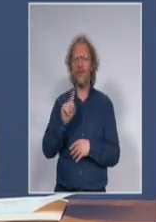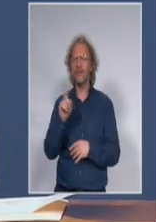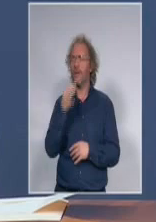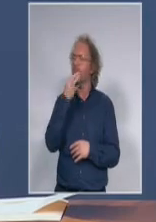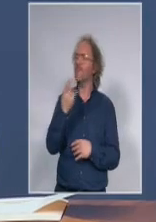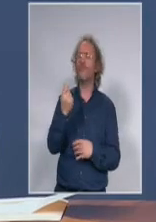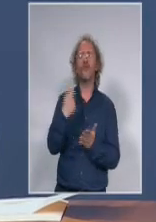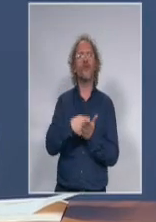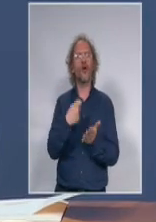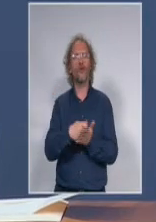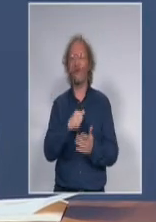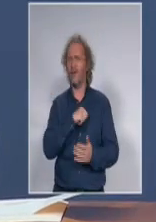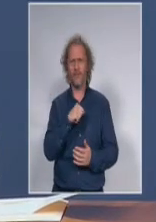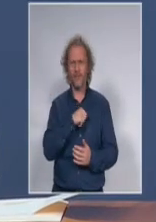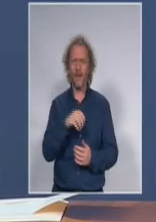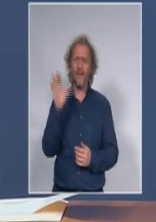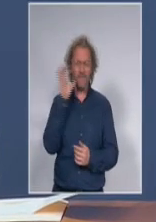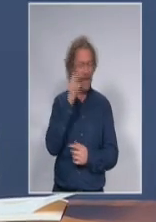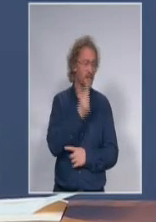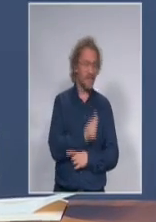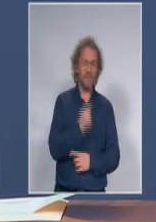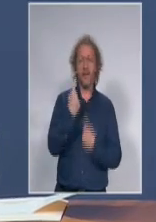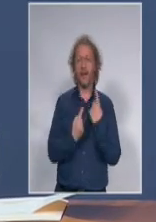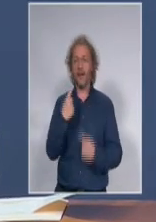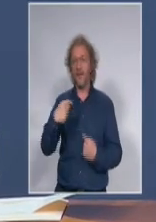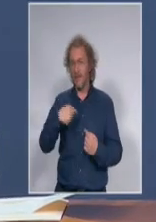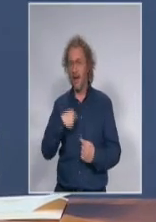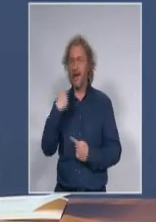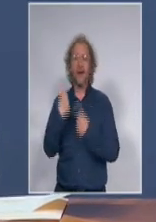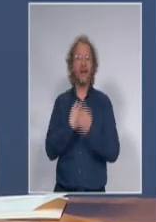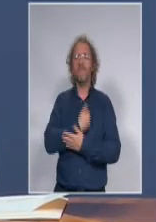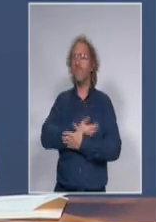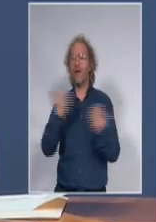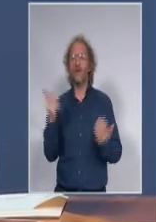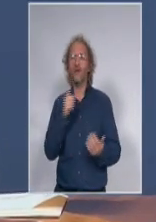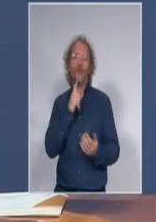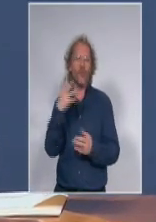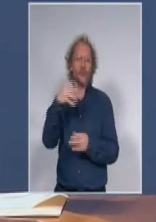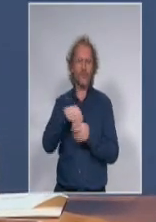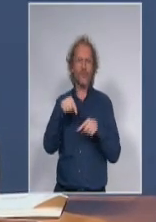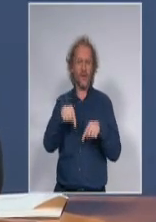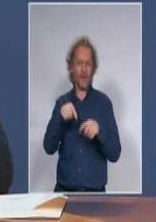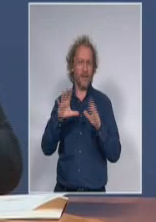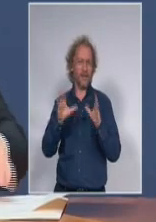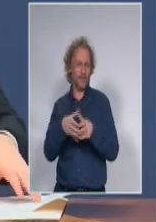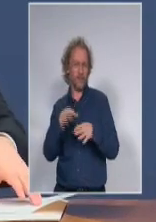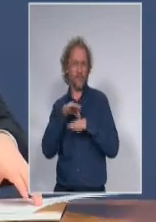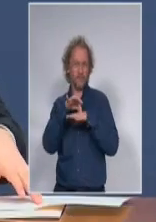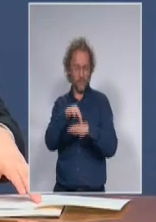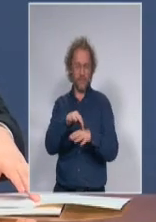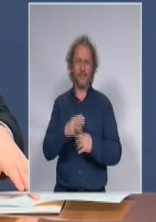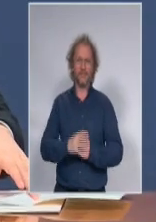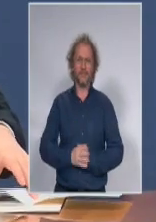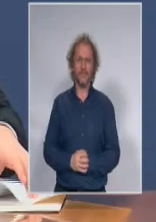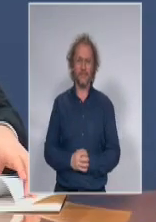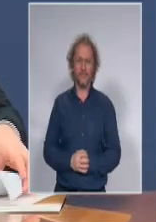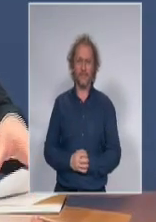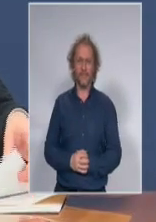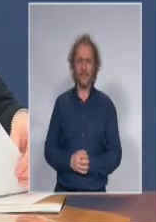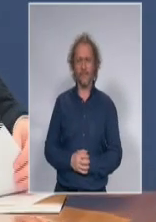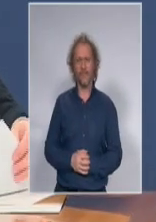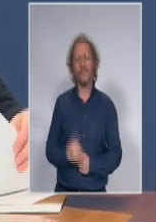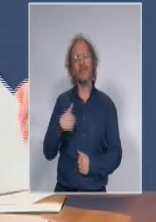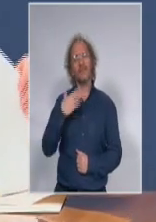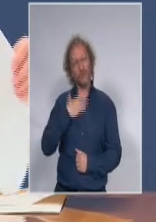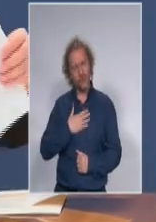Ni vlada Srbije, ni ja, niti mi koji, niti bilo ko ko učestvuje u vođenju naše zemlje. Želim takođe da ljude umirim što se tiče